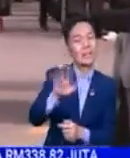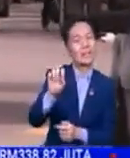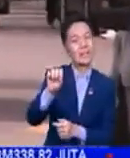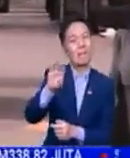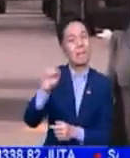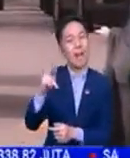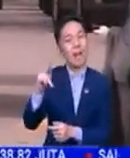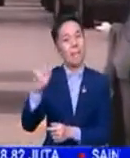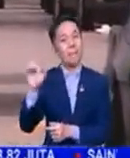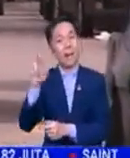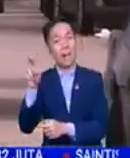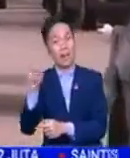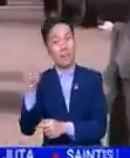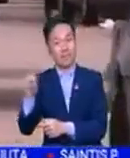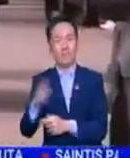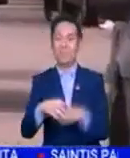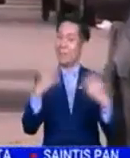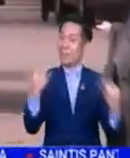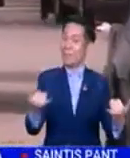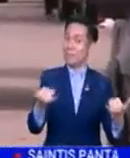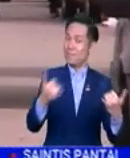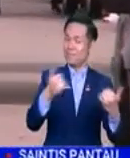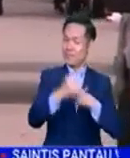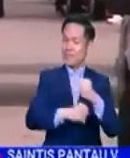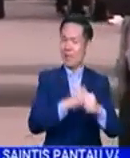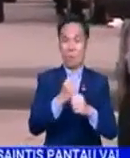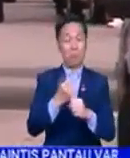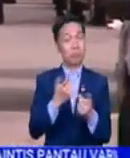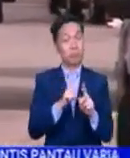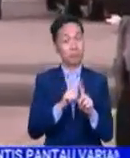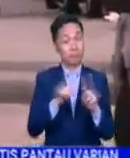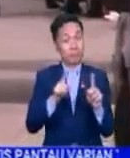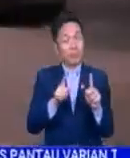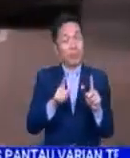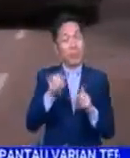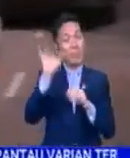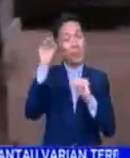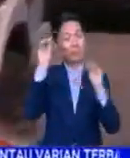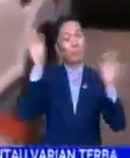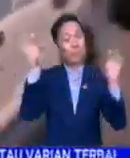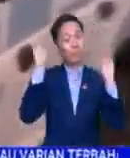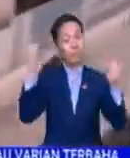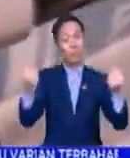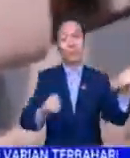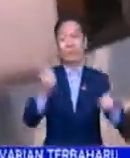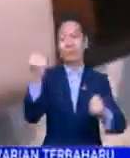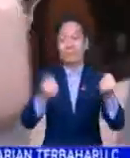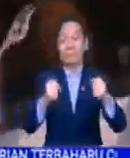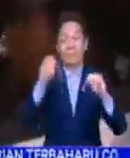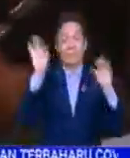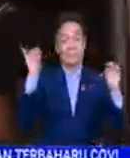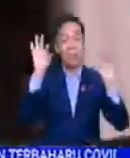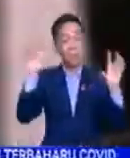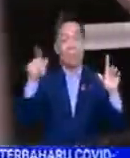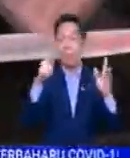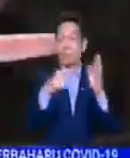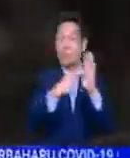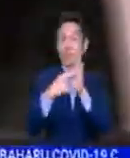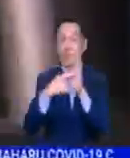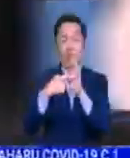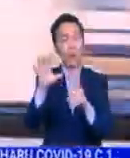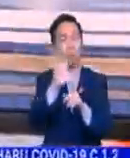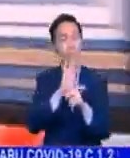berkenaan. Istimewanya tahun ini, pendekatan yang berbeza dalam hebahan dilakukan dengan menerapkan unsur